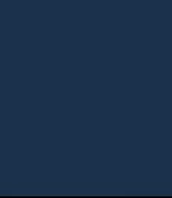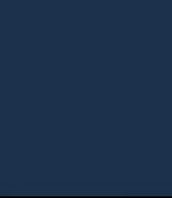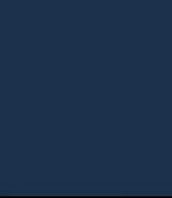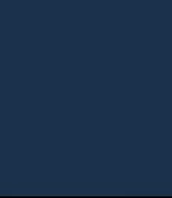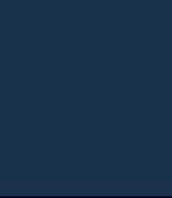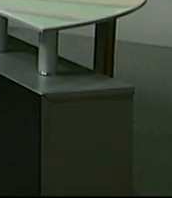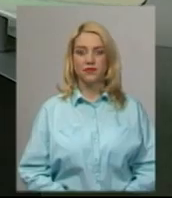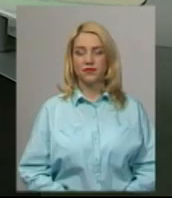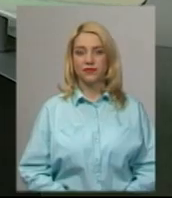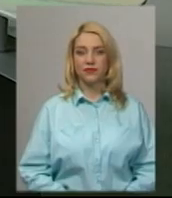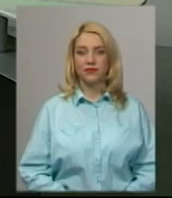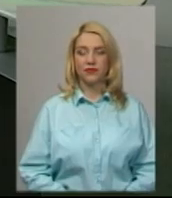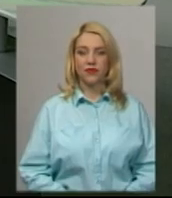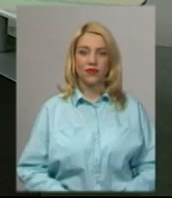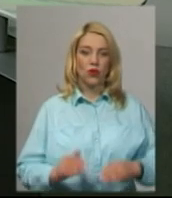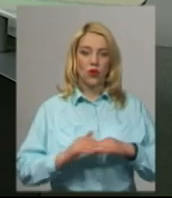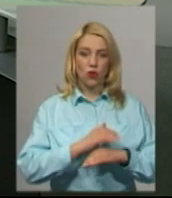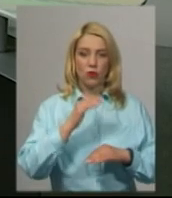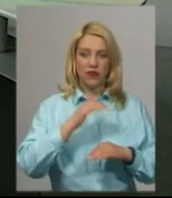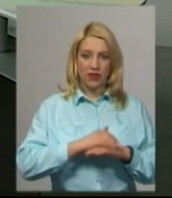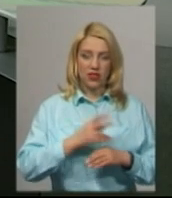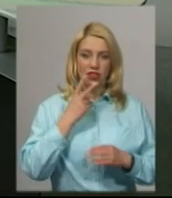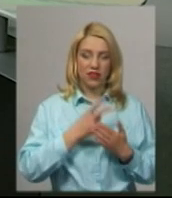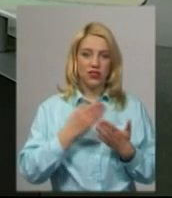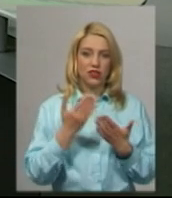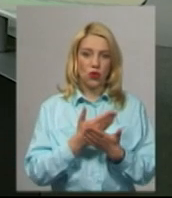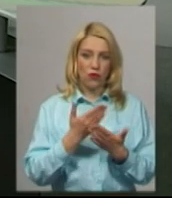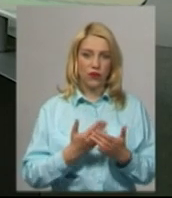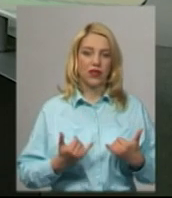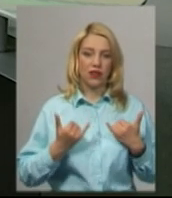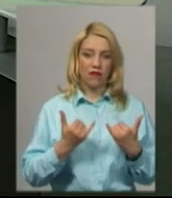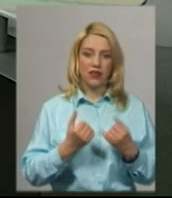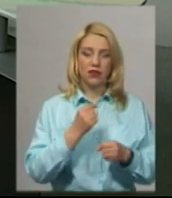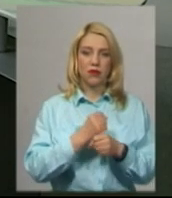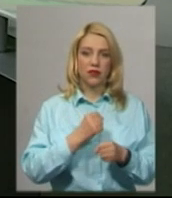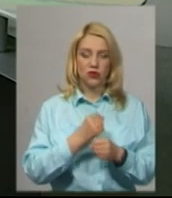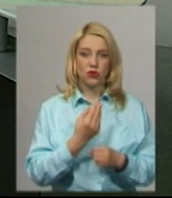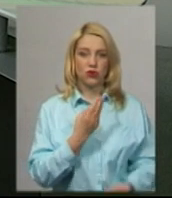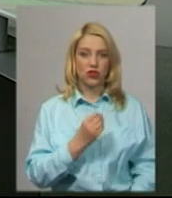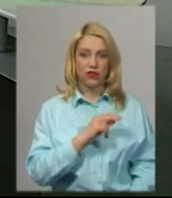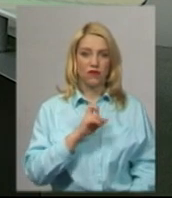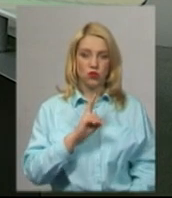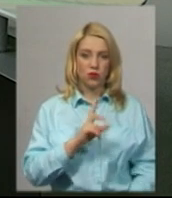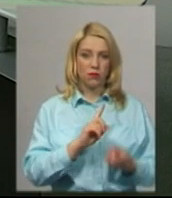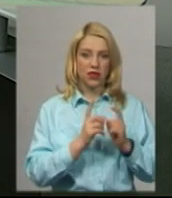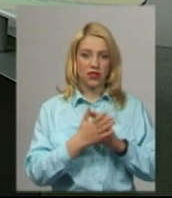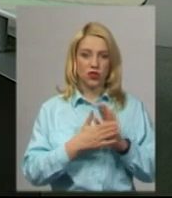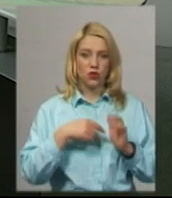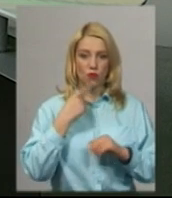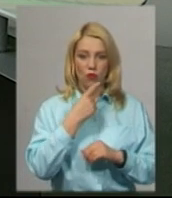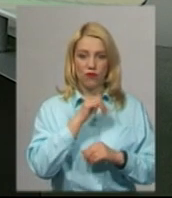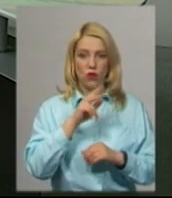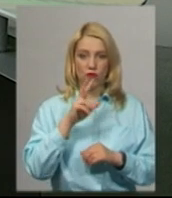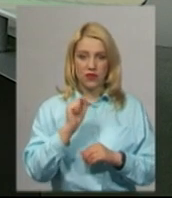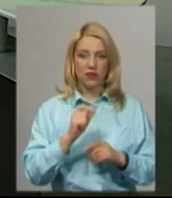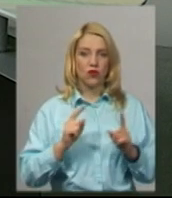Музика Доброго вечора, ви дивитесь новини. У студії для вас працює ведуча Катерина Шевчук, на жест умову прикладає Оксана Фіновська.